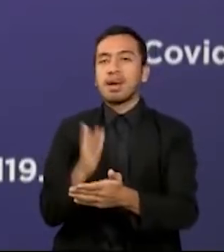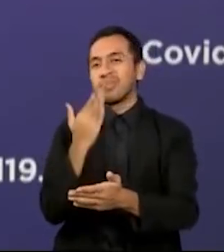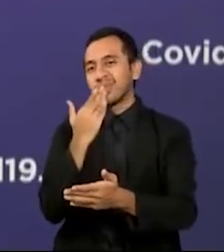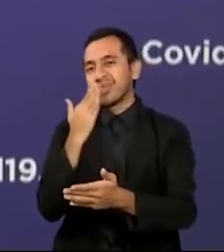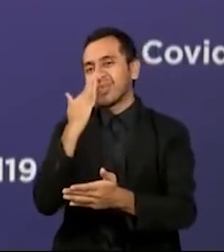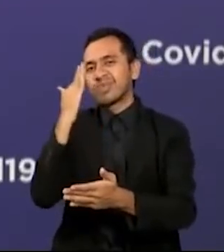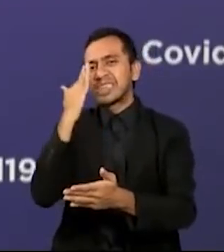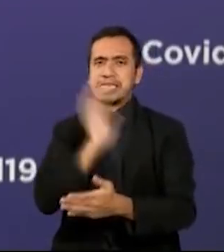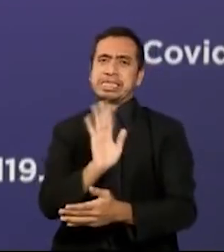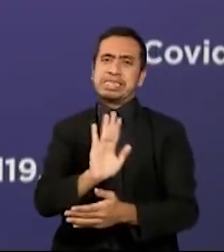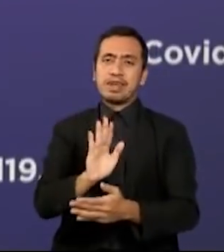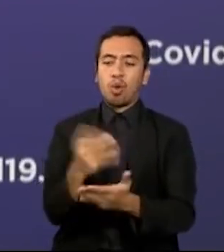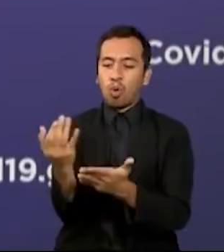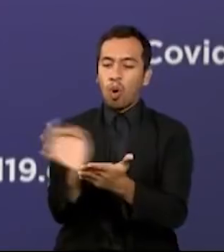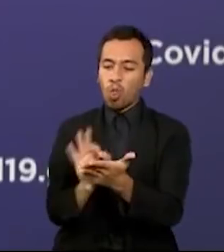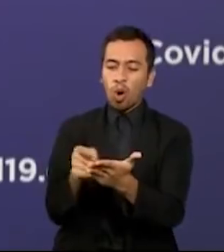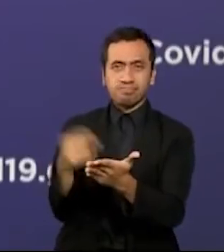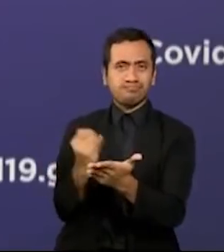dan hidung dengan tangan yang kotor.